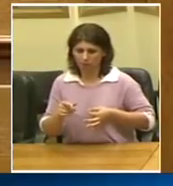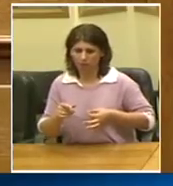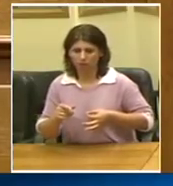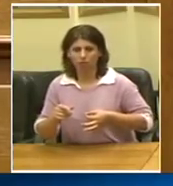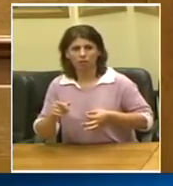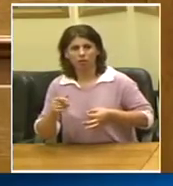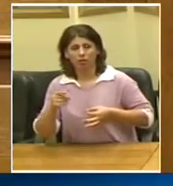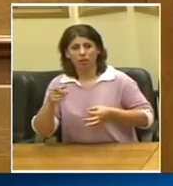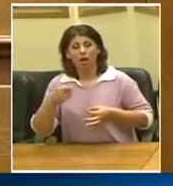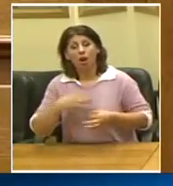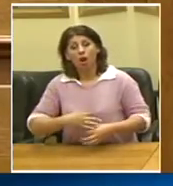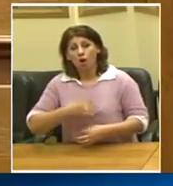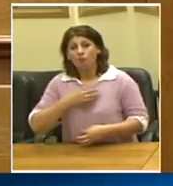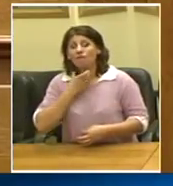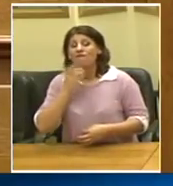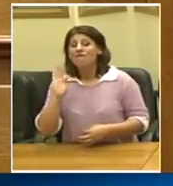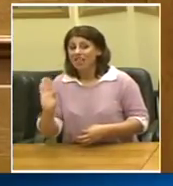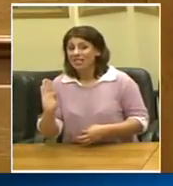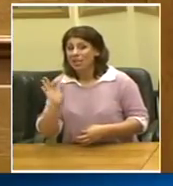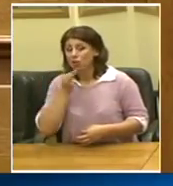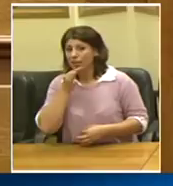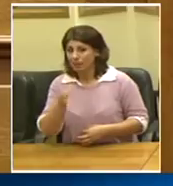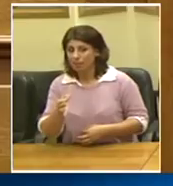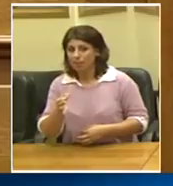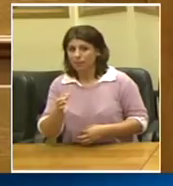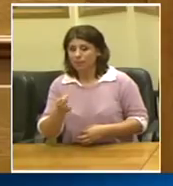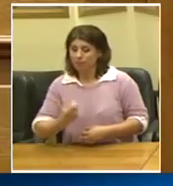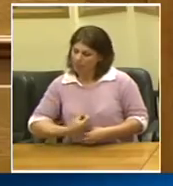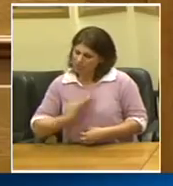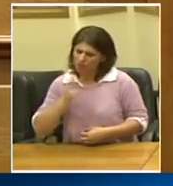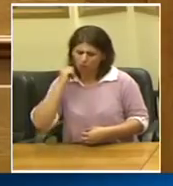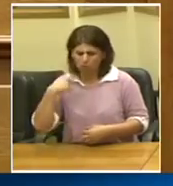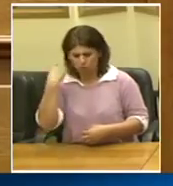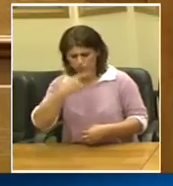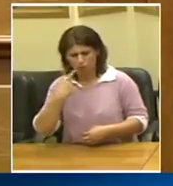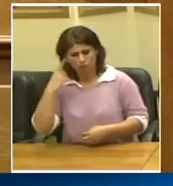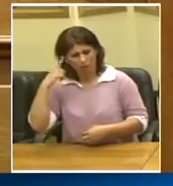Είπε ότι ο κύριος Βενιζέλος εξέφρασε μια προσωπική του άποψη στον ΟΗΕ.